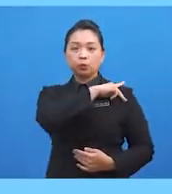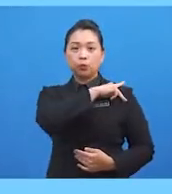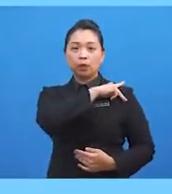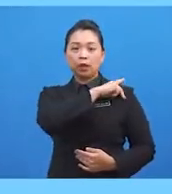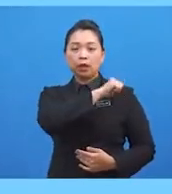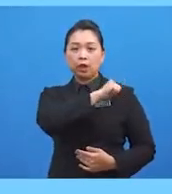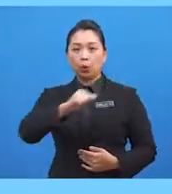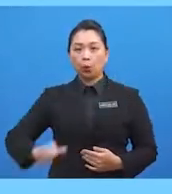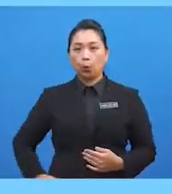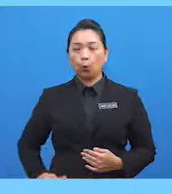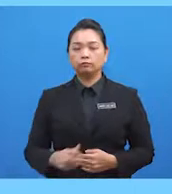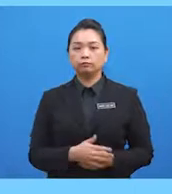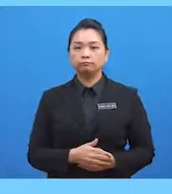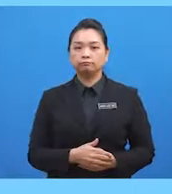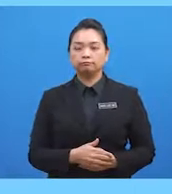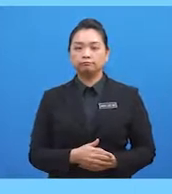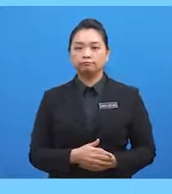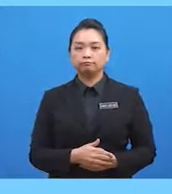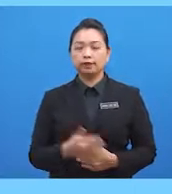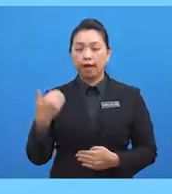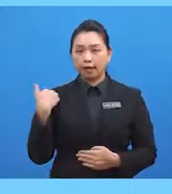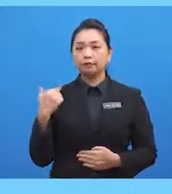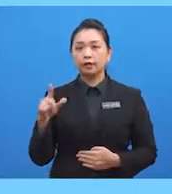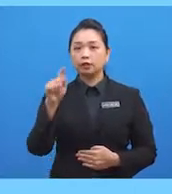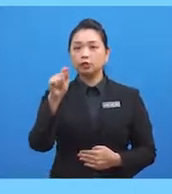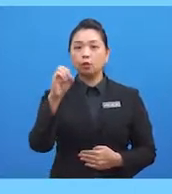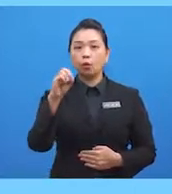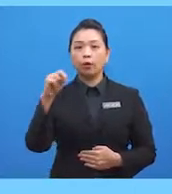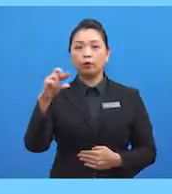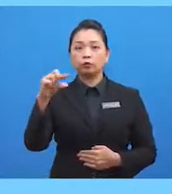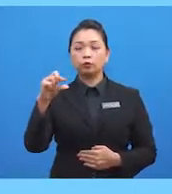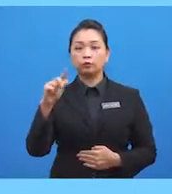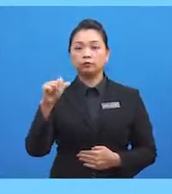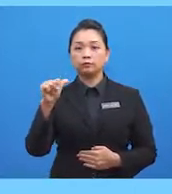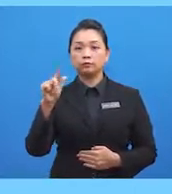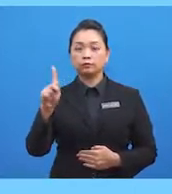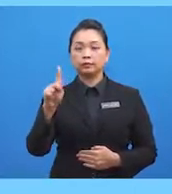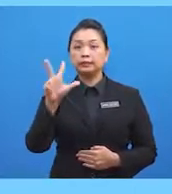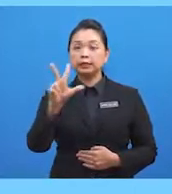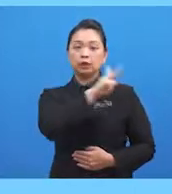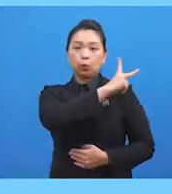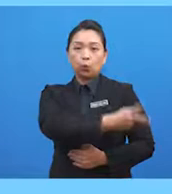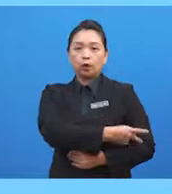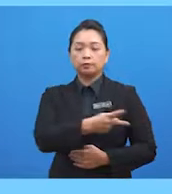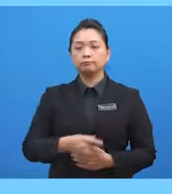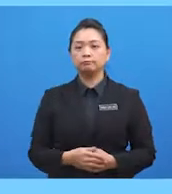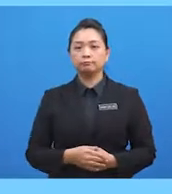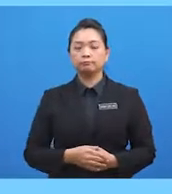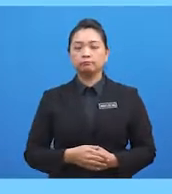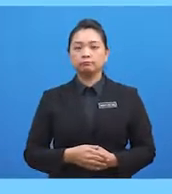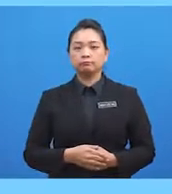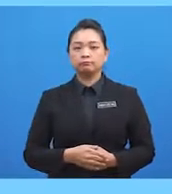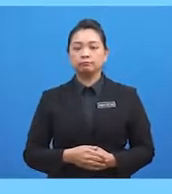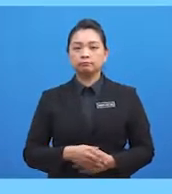negara kita adalah tonggak kepada ketiga-tiga kuasa ini. Duli Yang Maha Mulia Seri